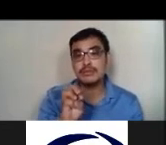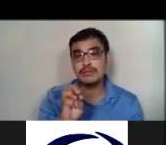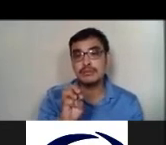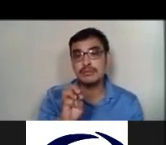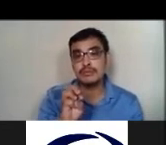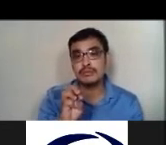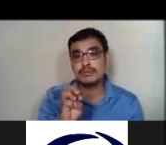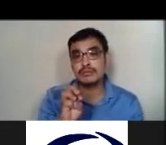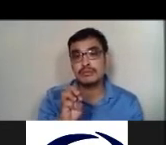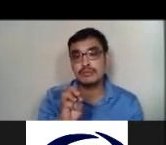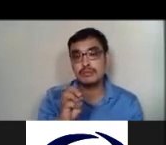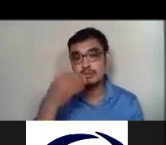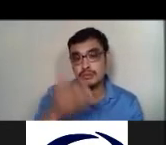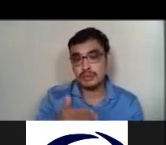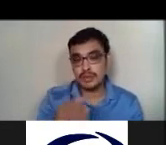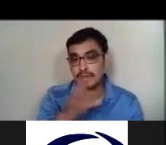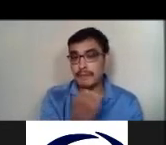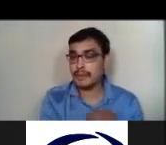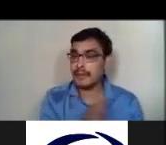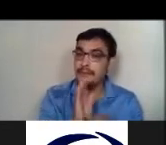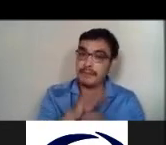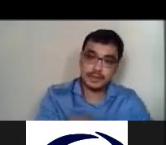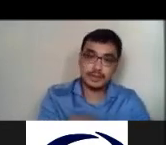20-30 स्कोरमा चाहिँ सबभन्दा धेरै